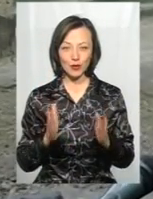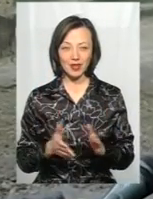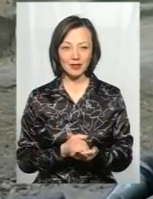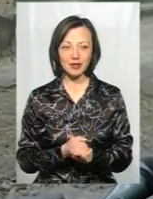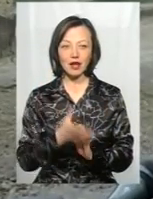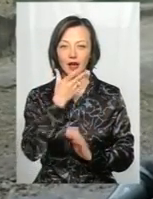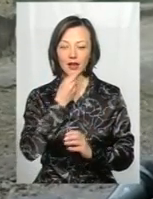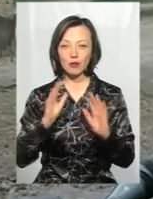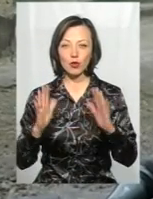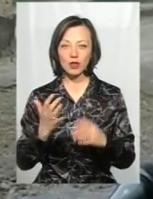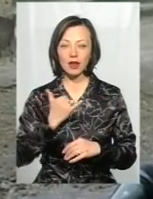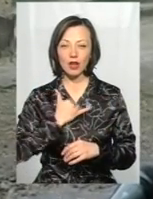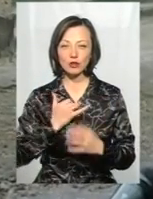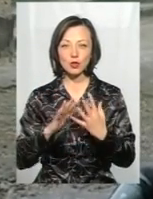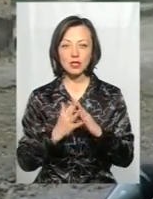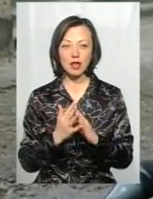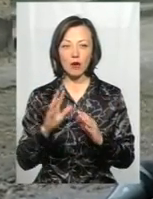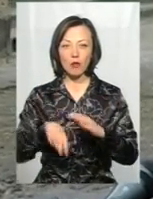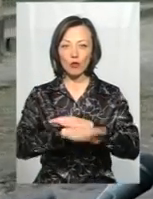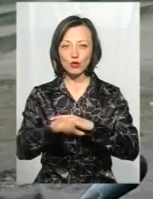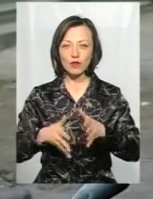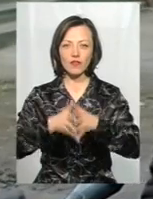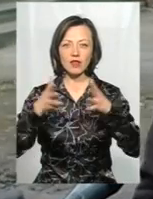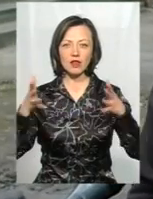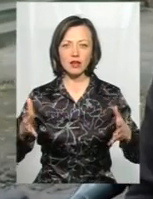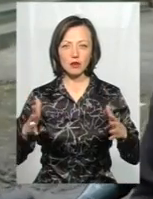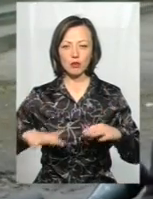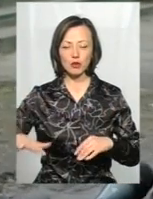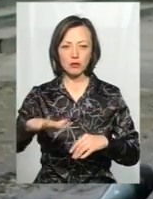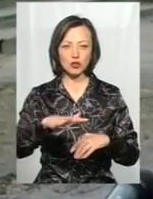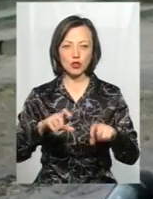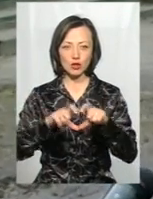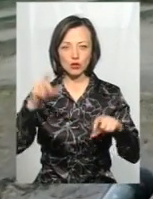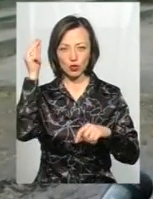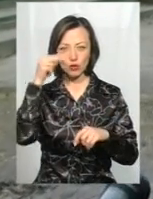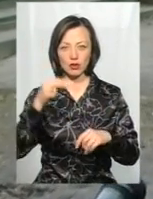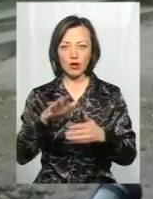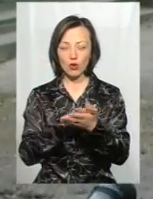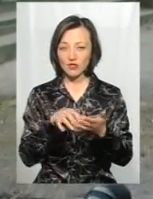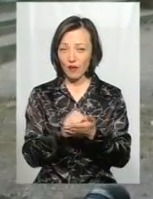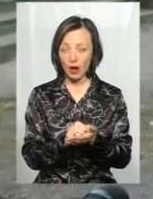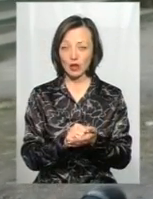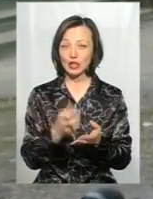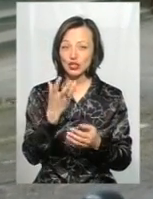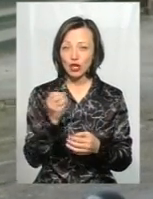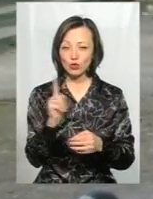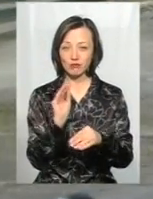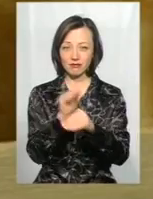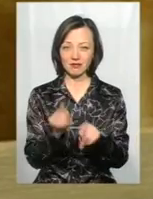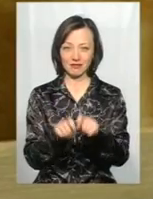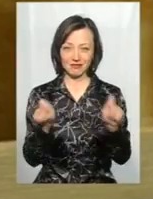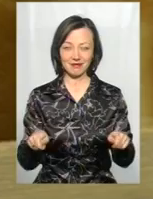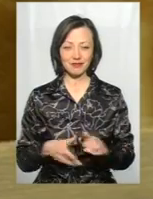Гарна подія для нашого села, тому що от пустує таке велике здання цієї школи, воно розвалюється. І якби ще щось